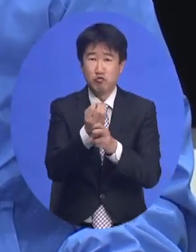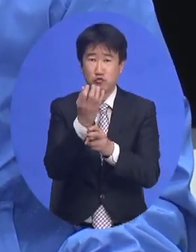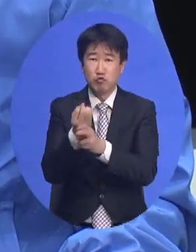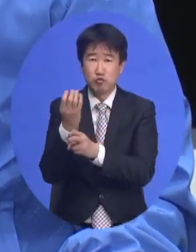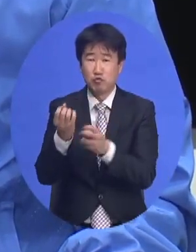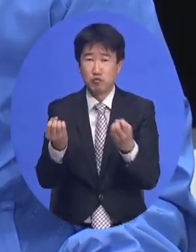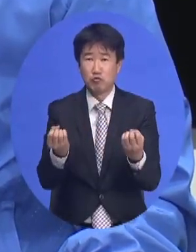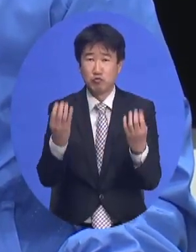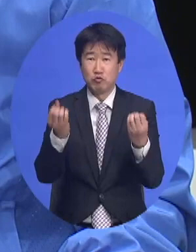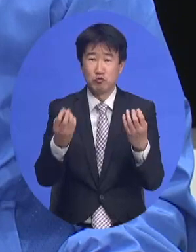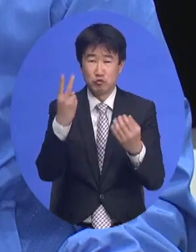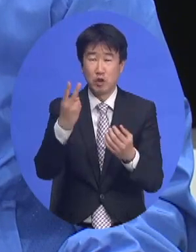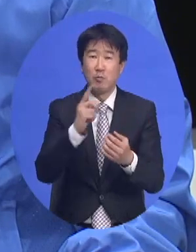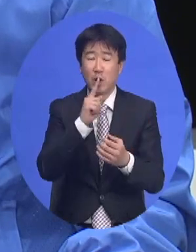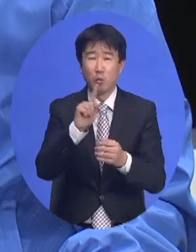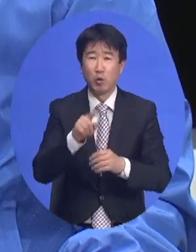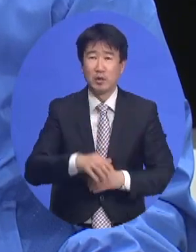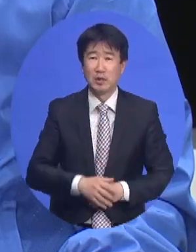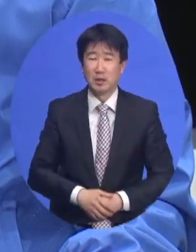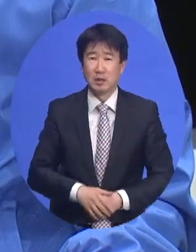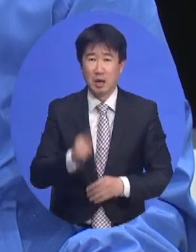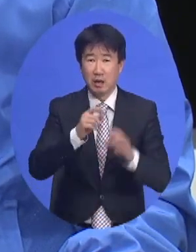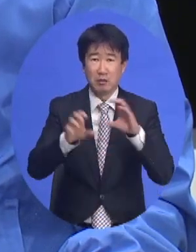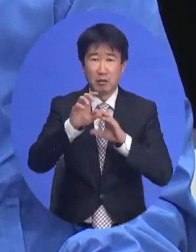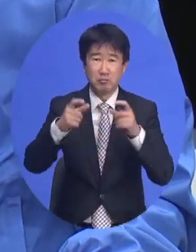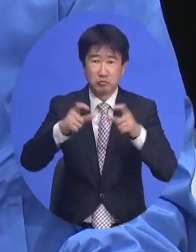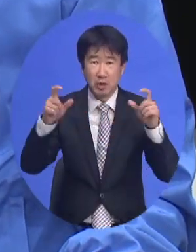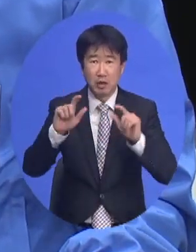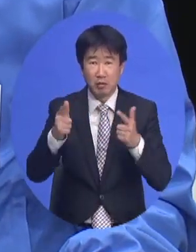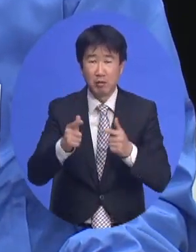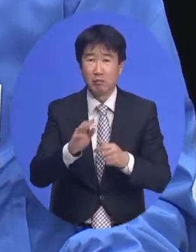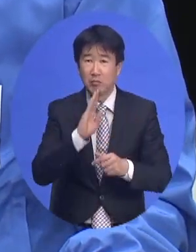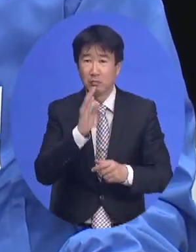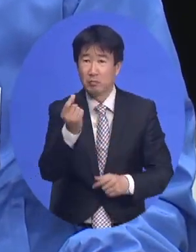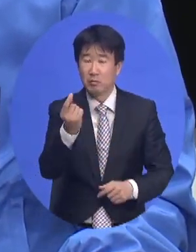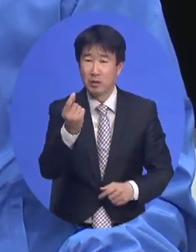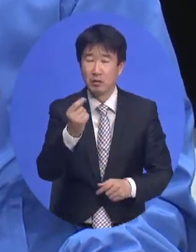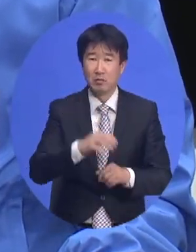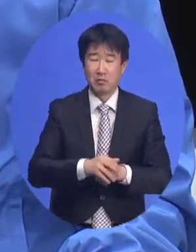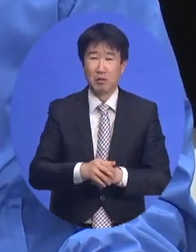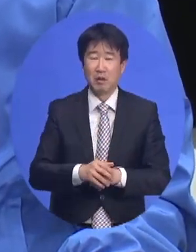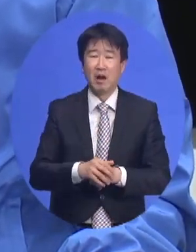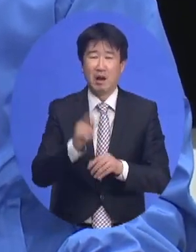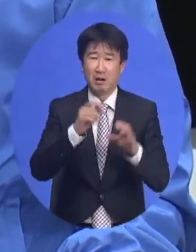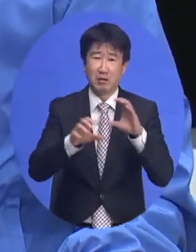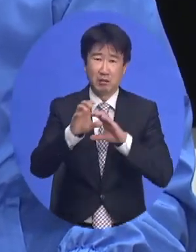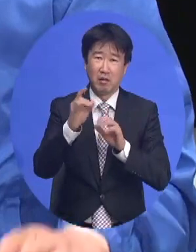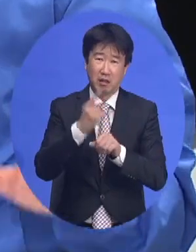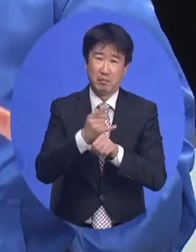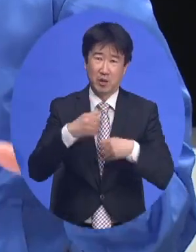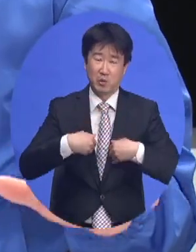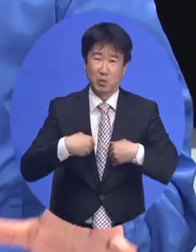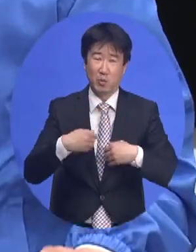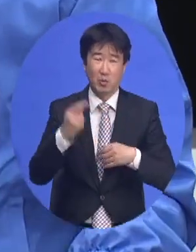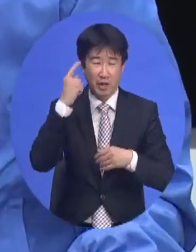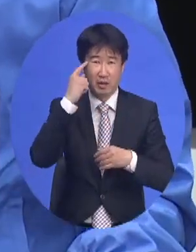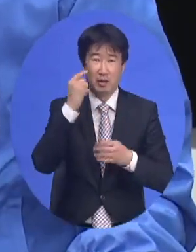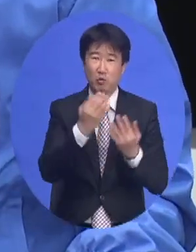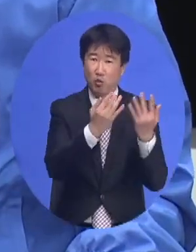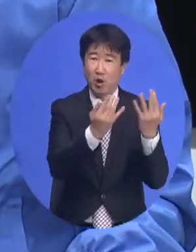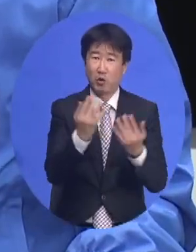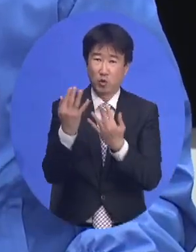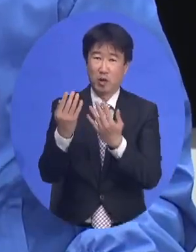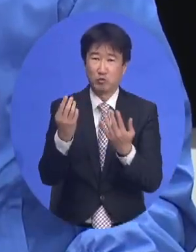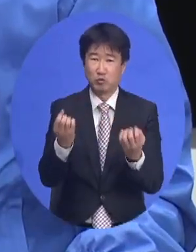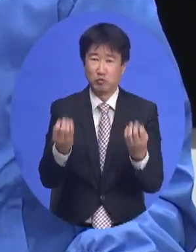말입니까? 장류소 하나 더 정설하는 거 아닙니까? 정설. 소강로를 예. 하나 더 해야 됩니다. 지금 이미